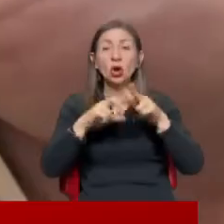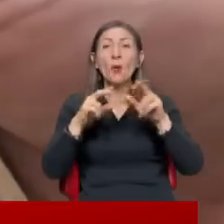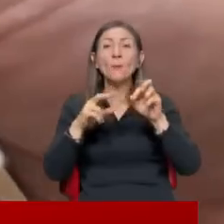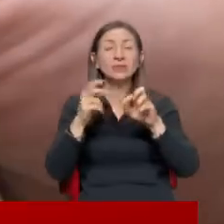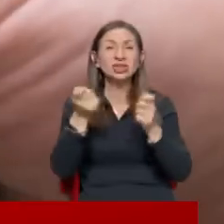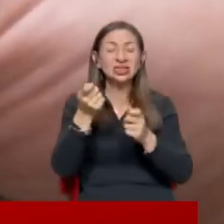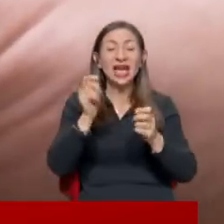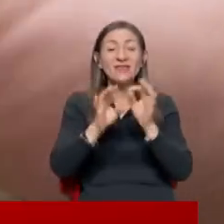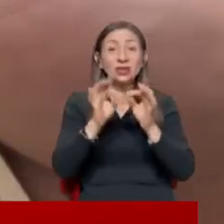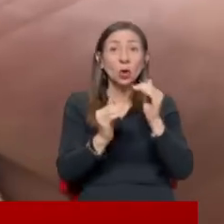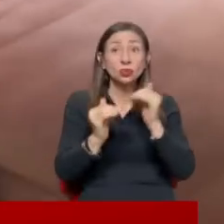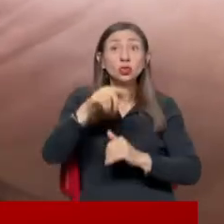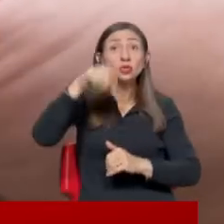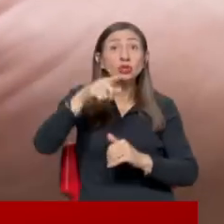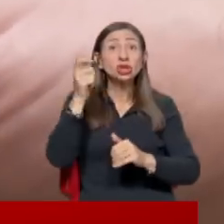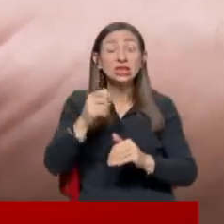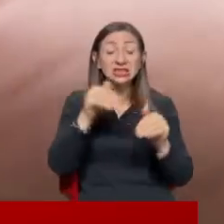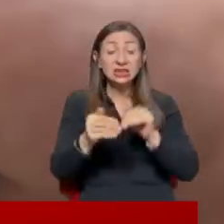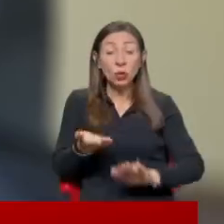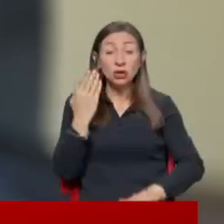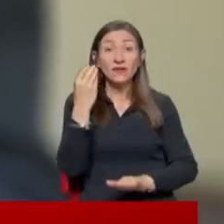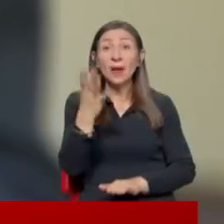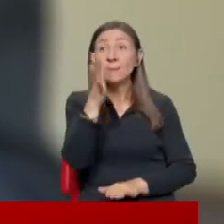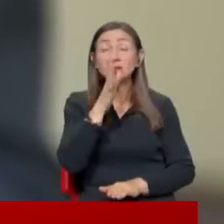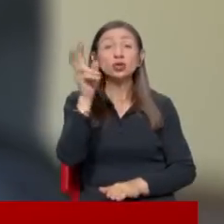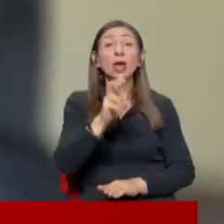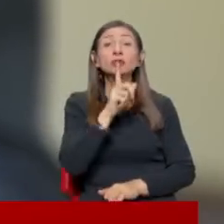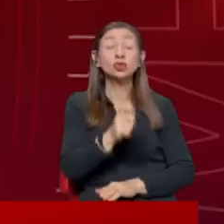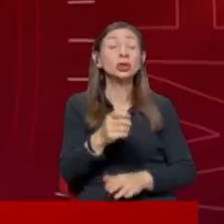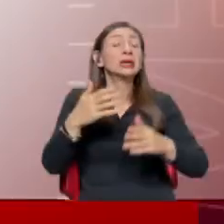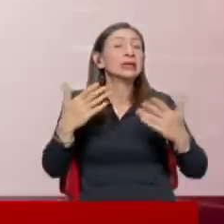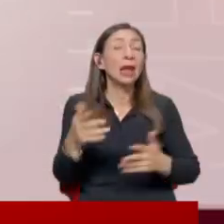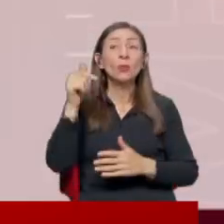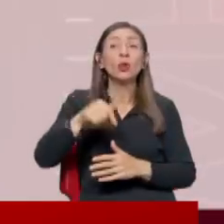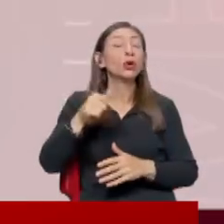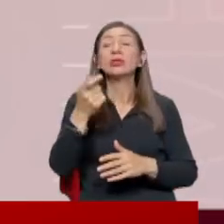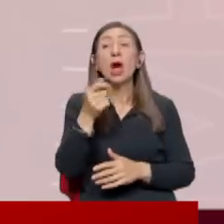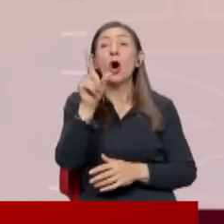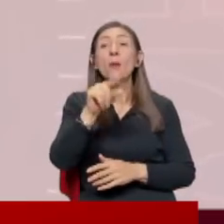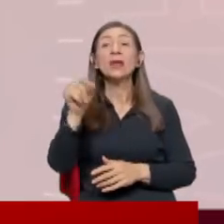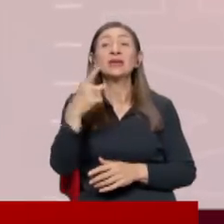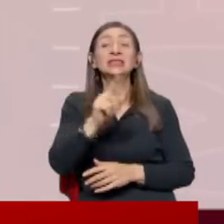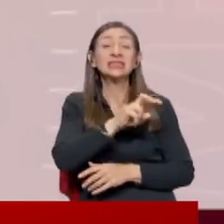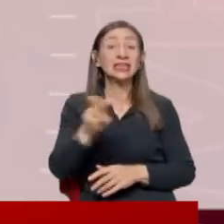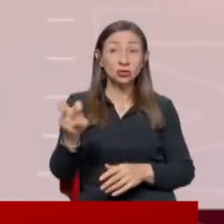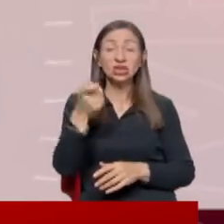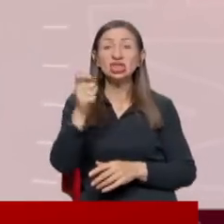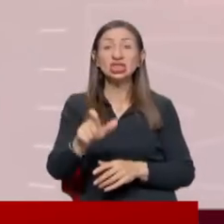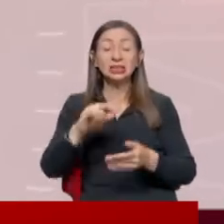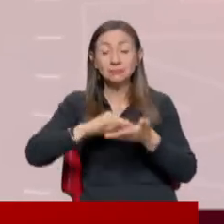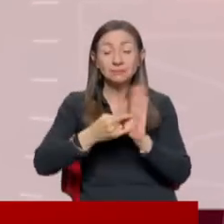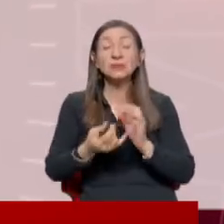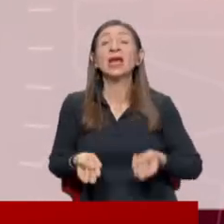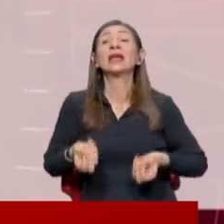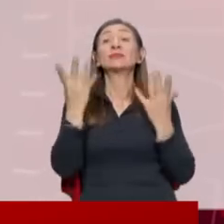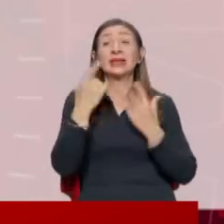enflasyonu da arttıracak. Günümüz şartlarında seçim öncesi verilen $500 vaadi yani bugünün kuruyla 11.800 lirada işçinin geçimine